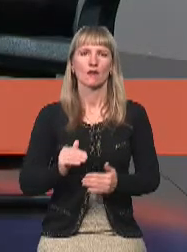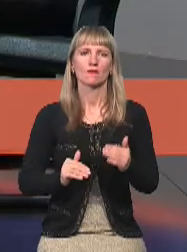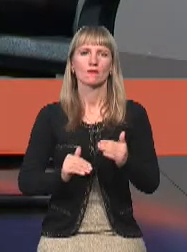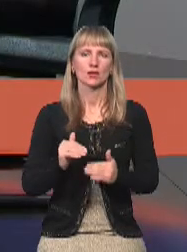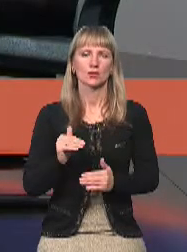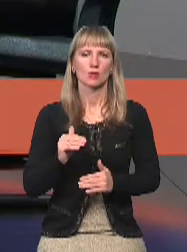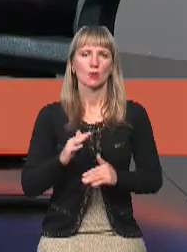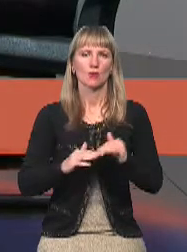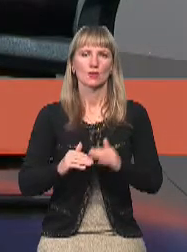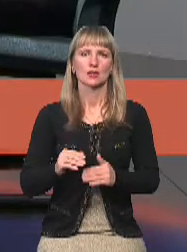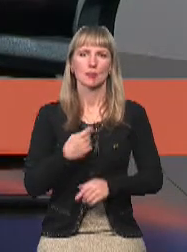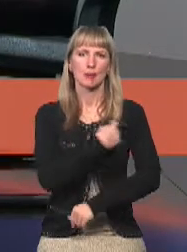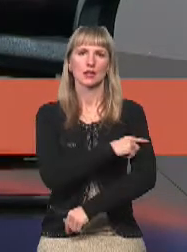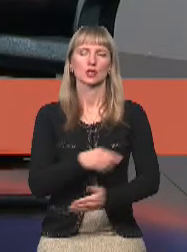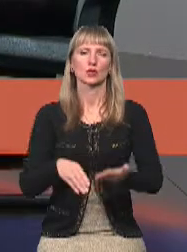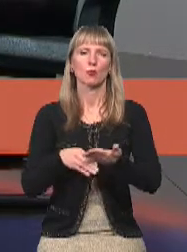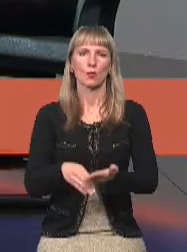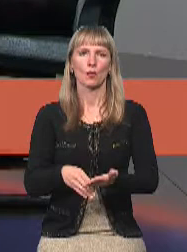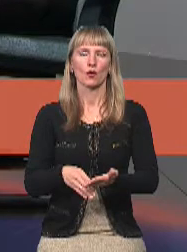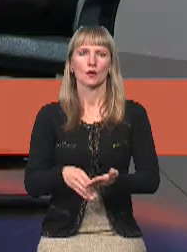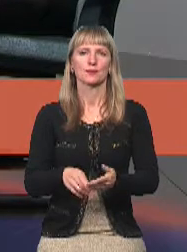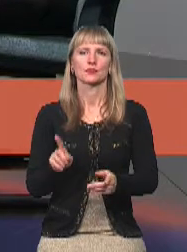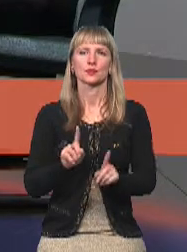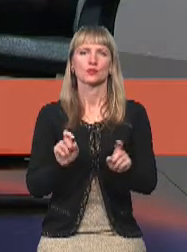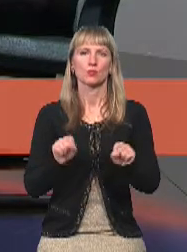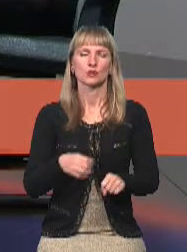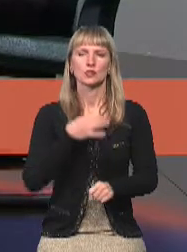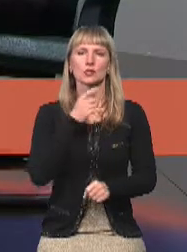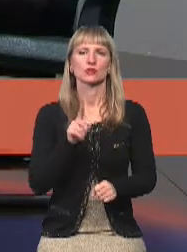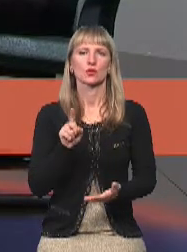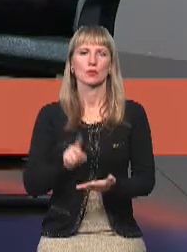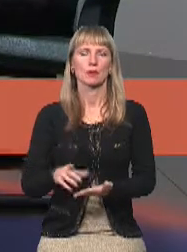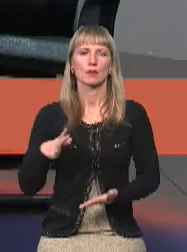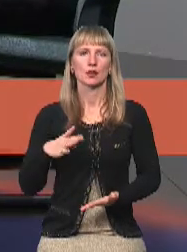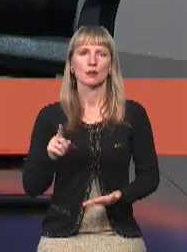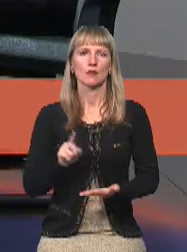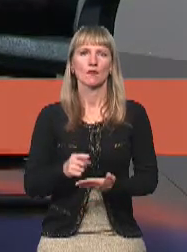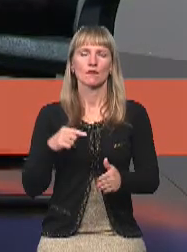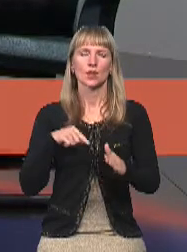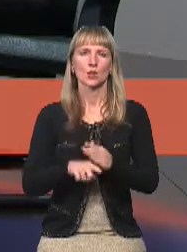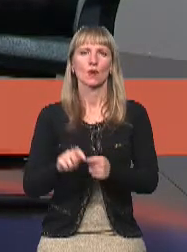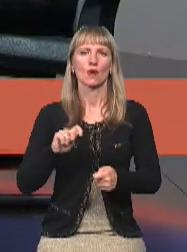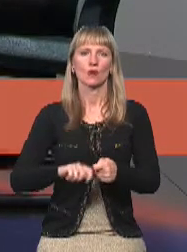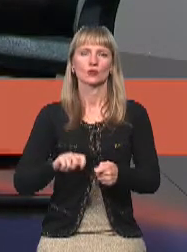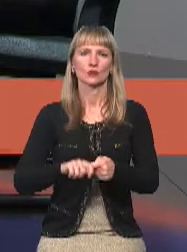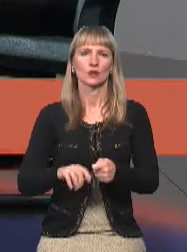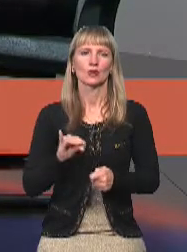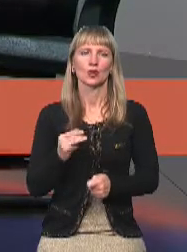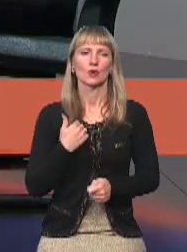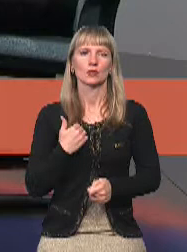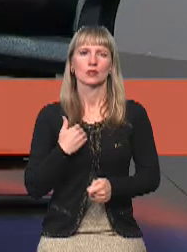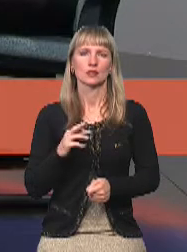професійної медичної допомоги. Що можна сказати? Ще має бути обов'язковий внутрішній контроль. І